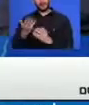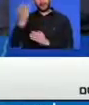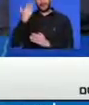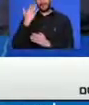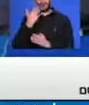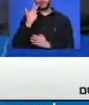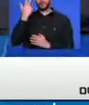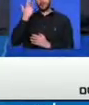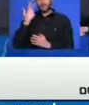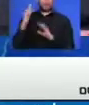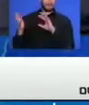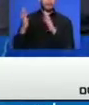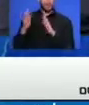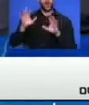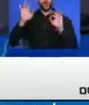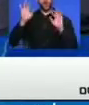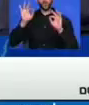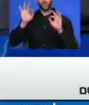כשלוש שנים, טיפה יותר, באוקטובר